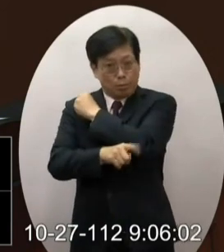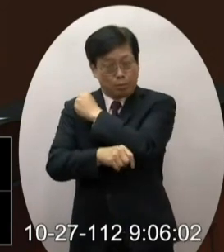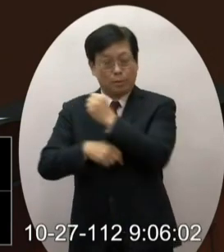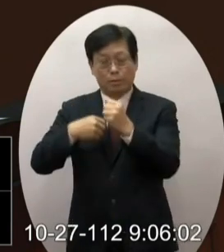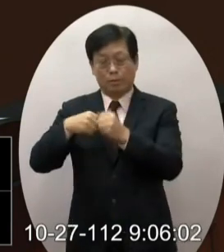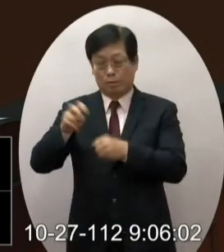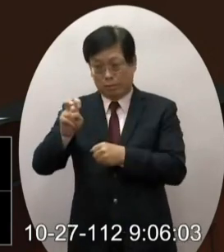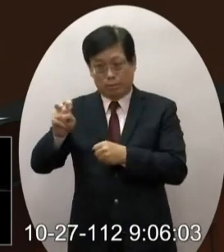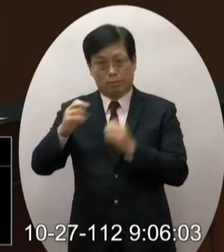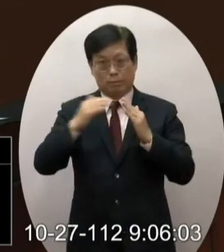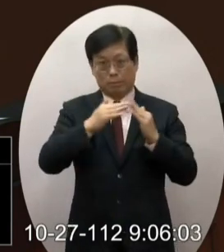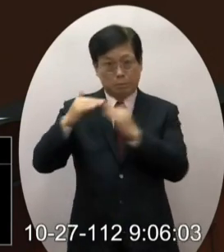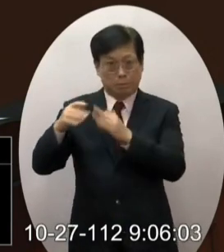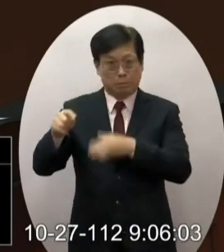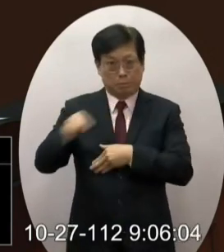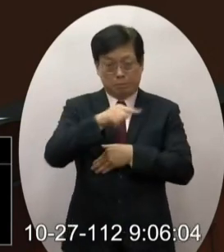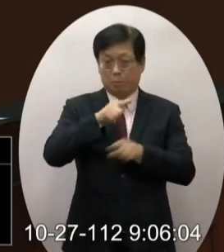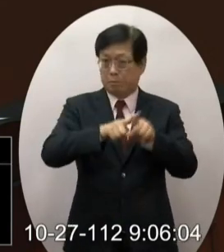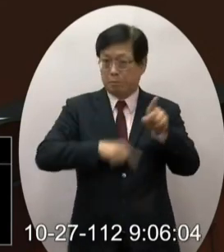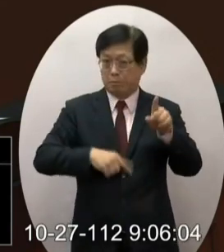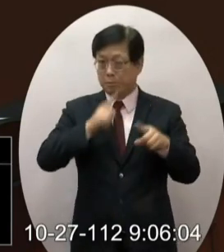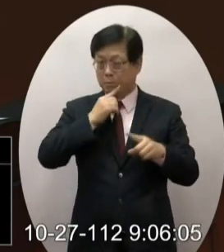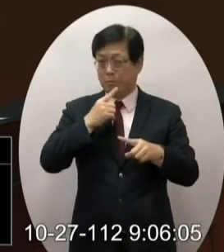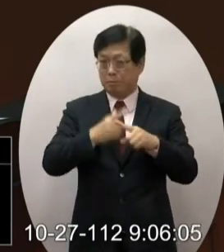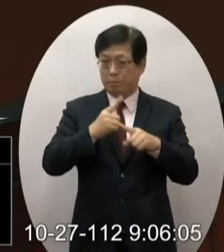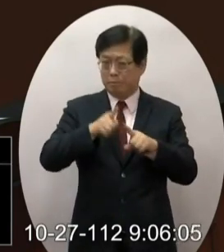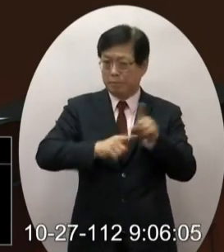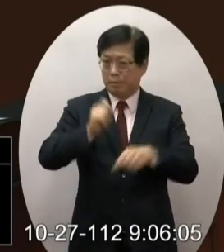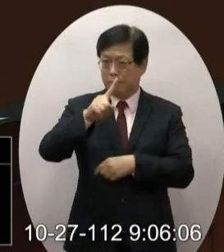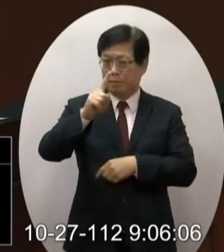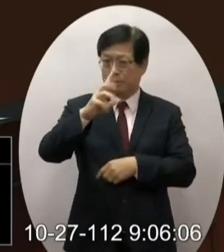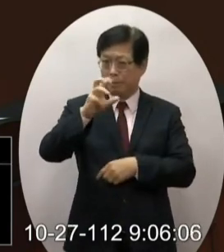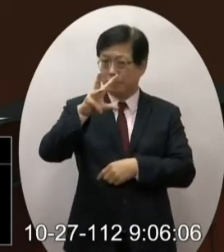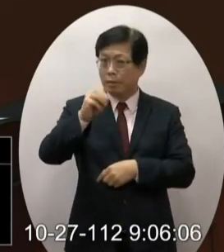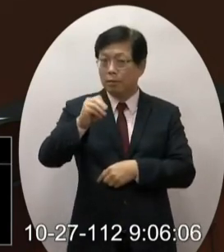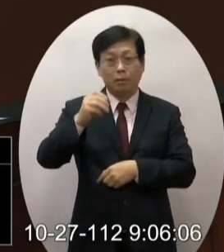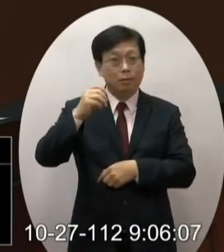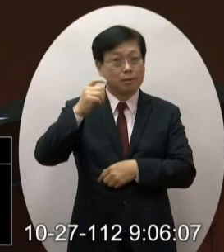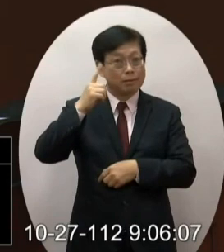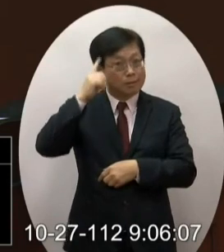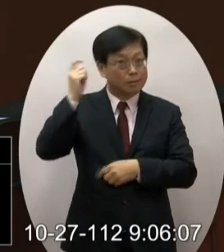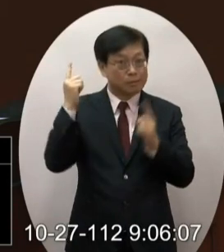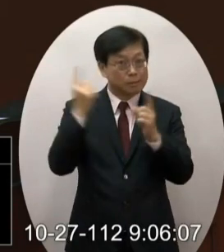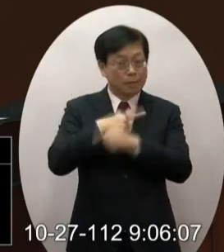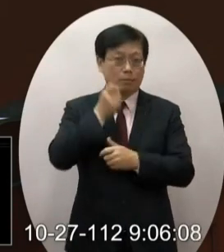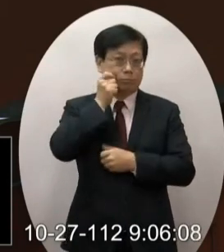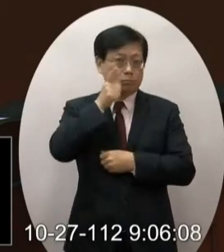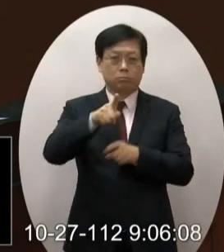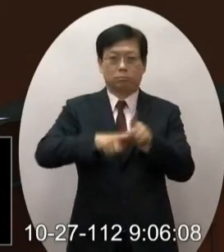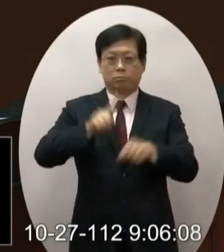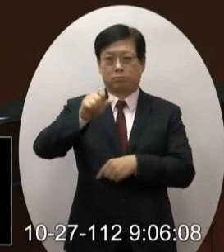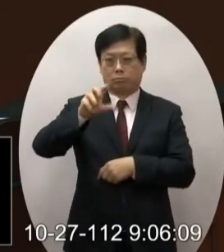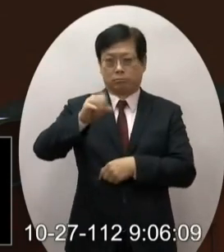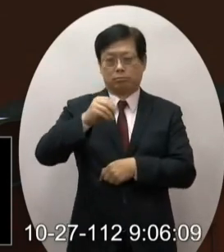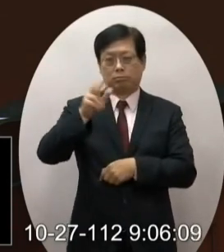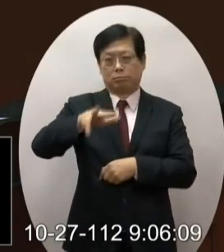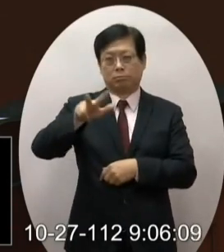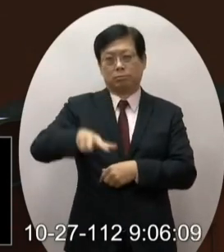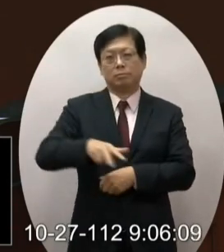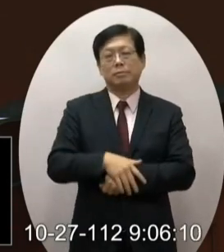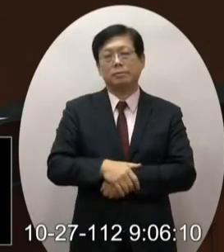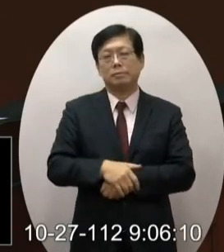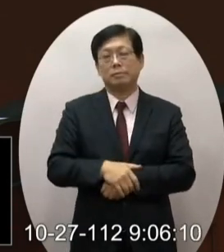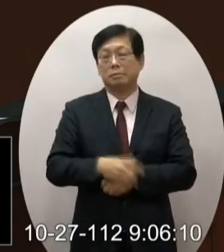庭相差将近188万，也就是每个月差了